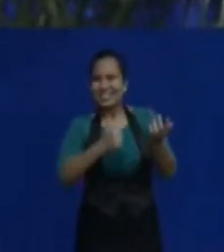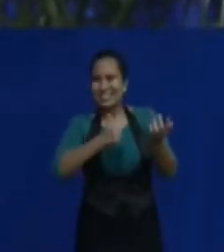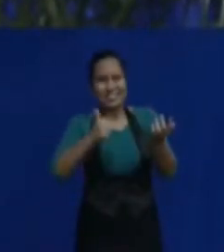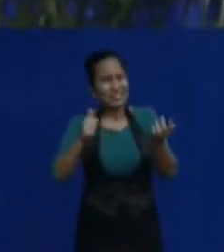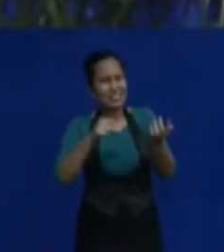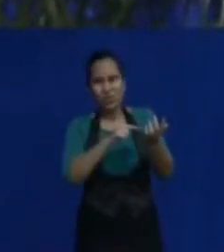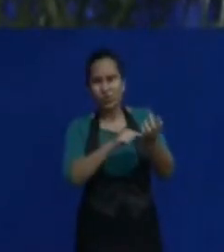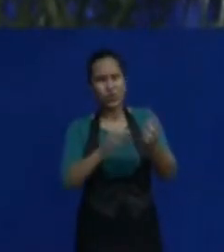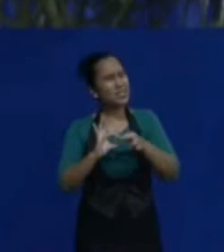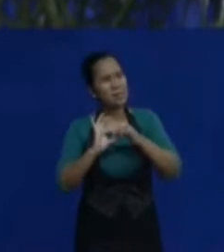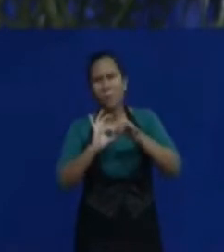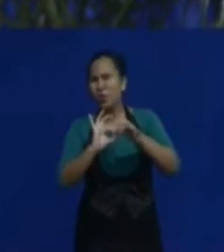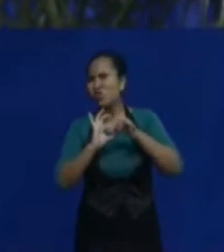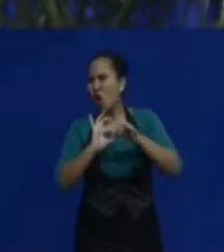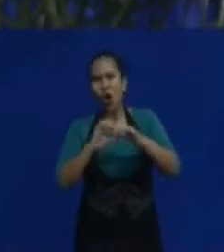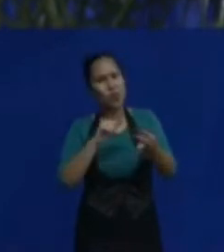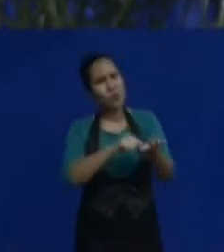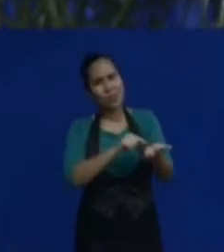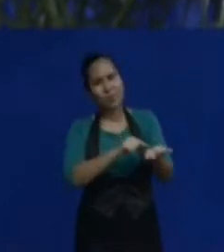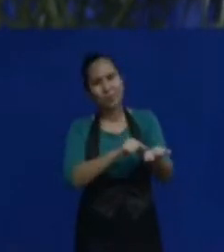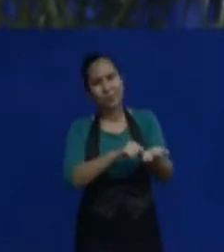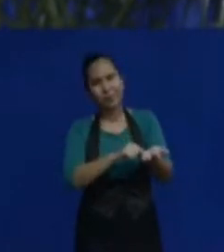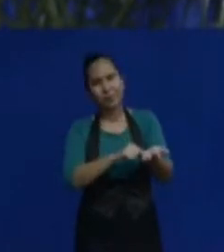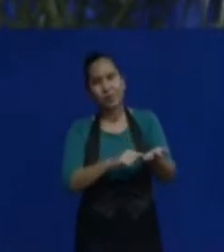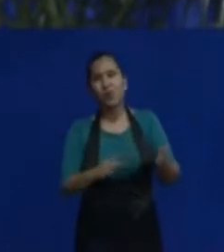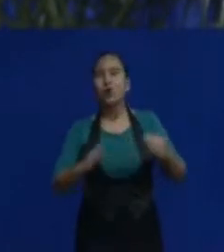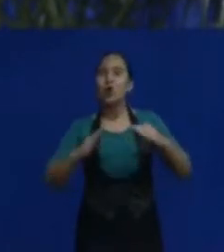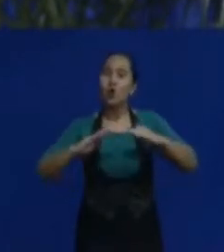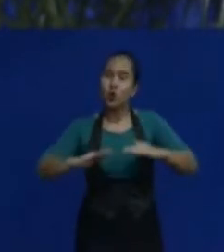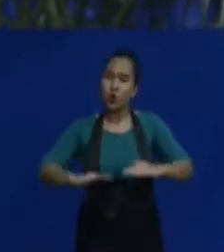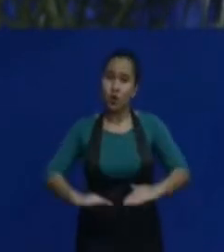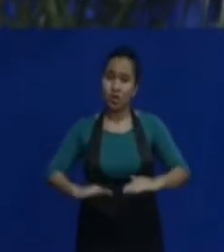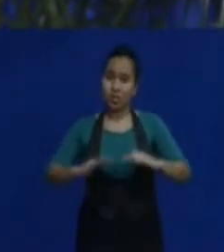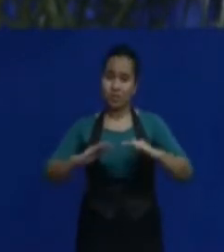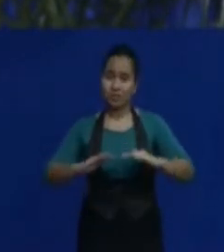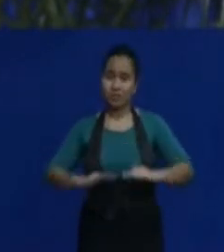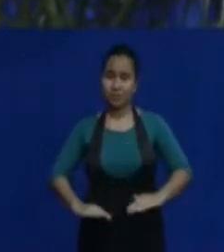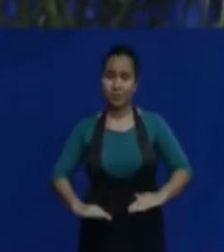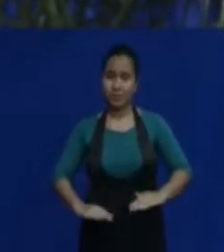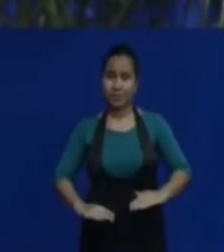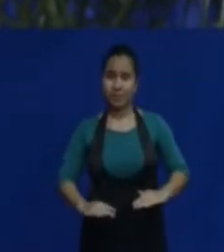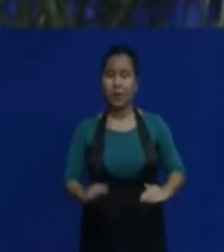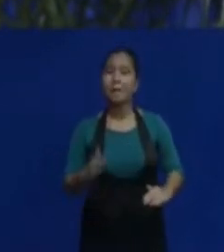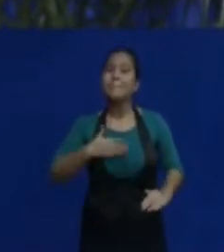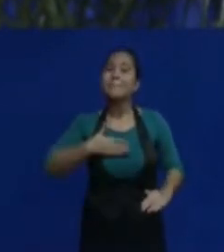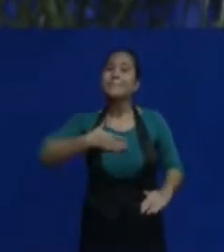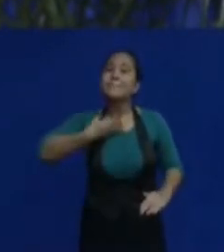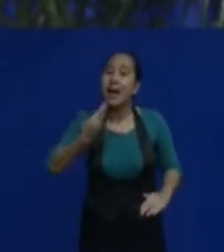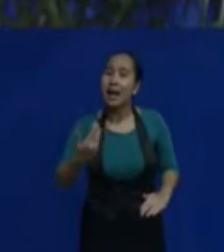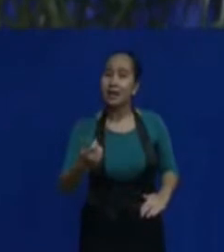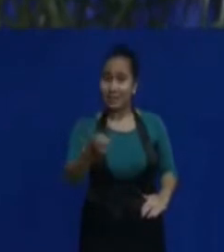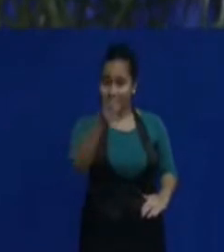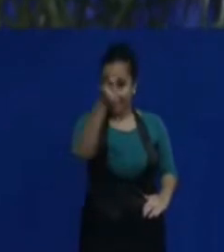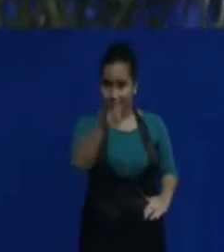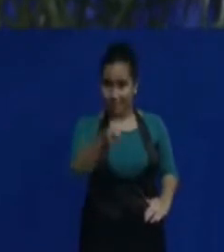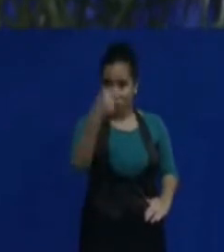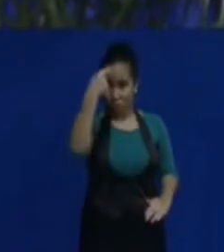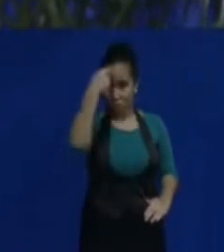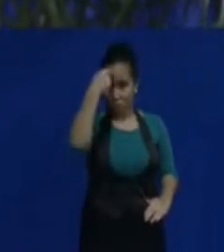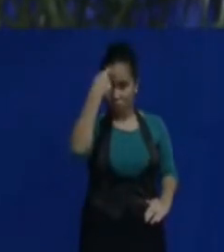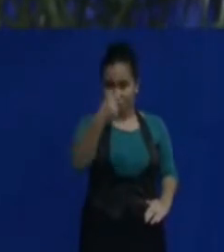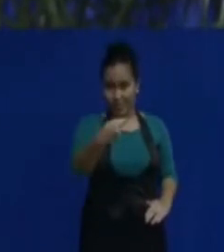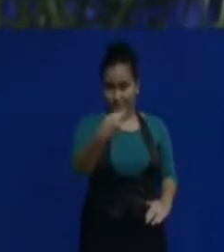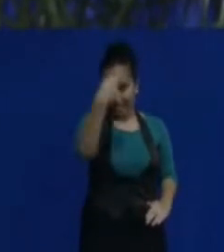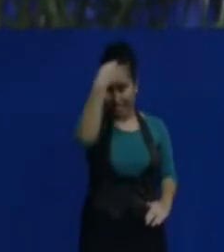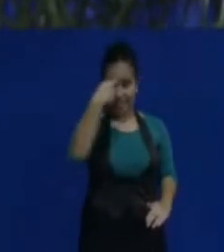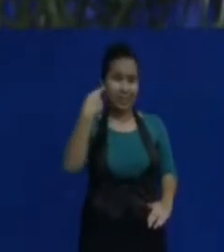manier om je temperatuur te meten. Dus mensen, laat dus rustig je temperatuur meten op het hoofd. Of het nou je slaap is, je